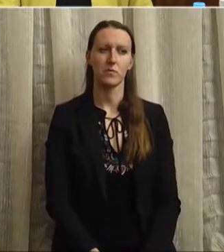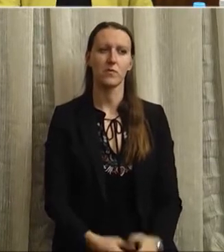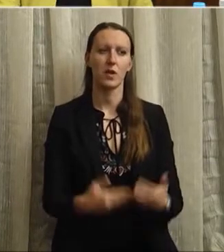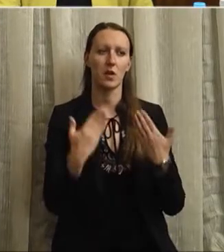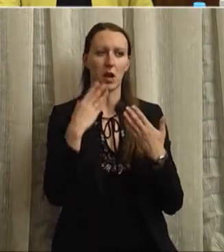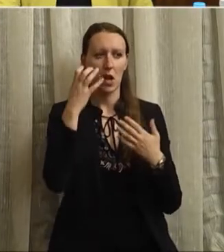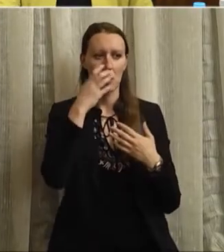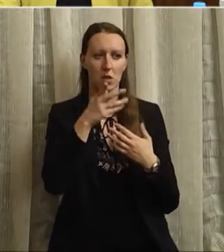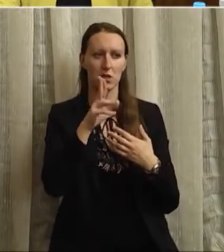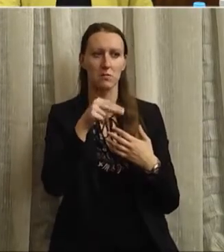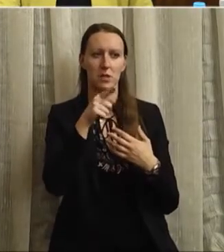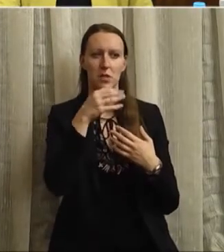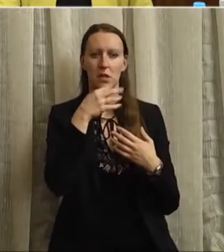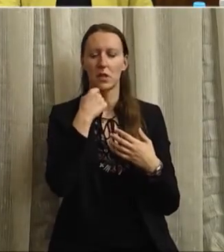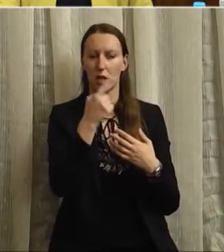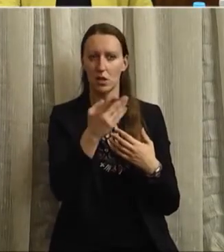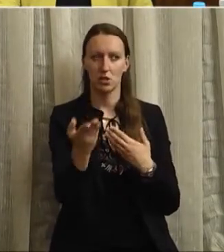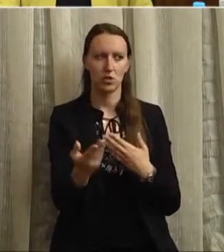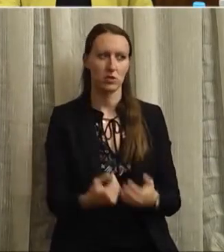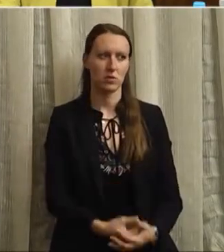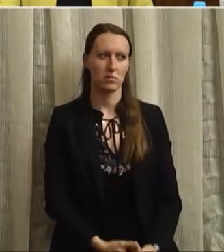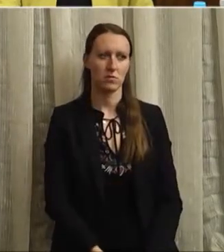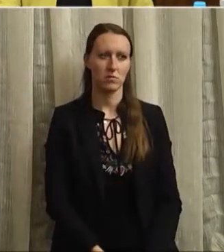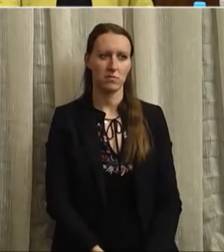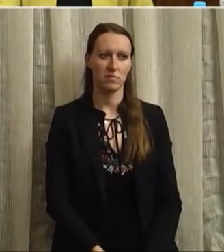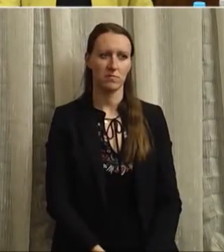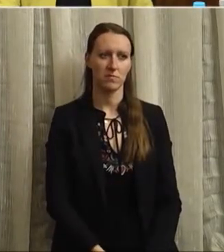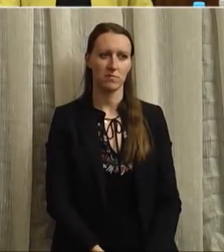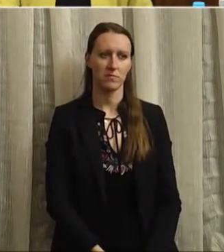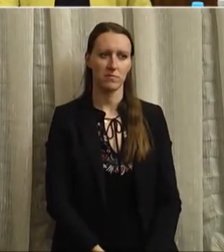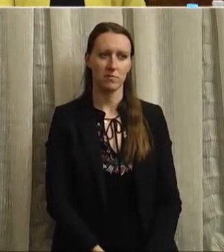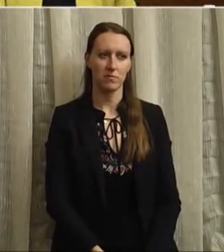Gospodine gradonačelniče, imate riječ.